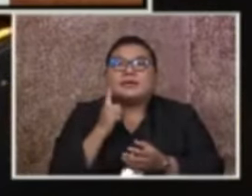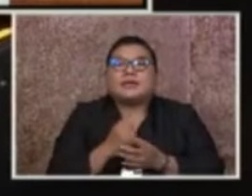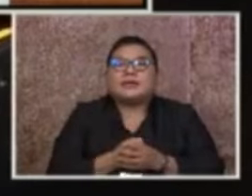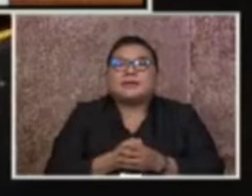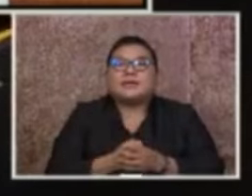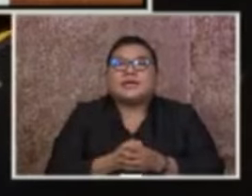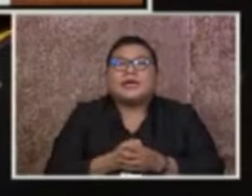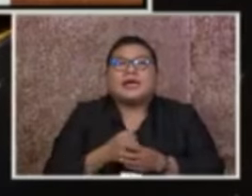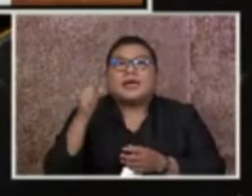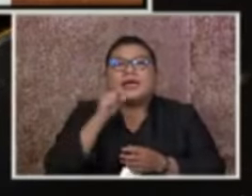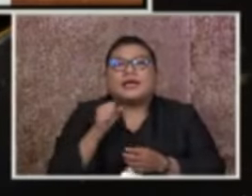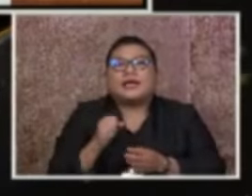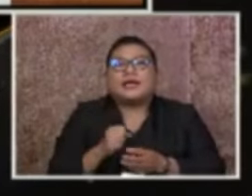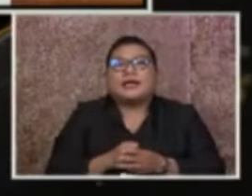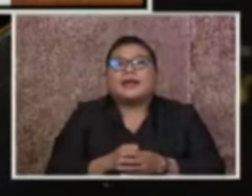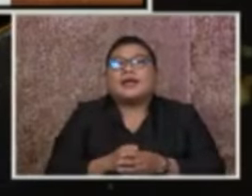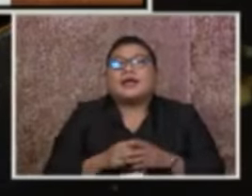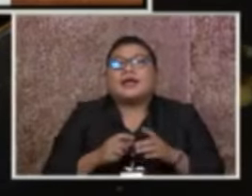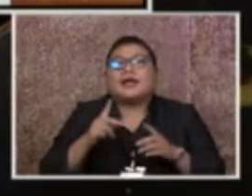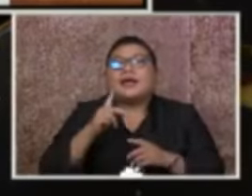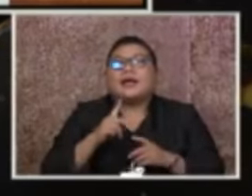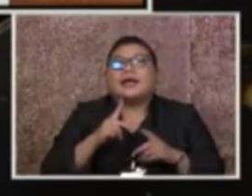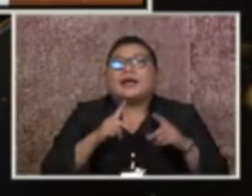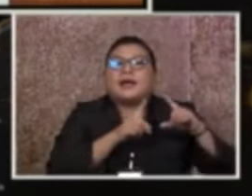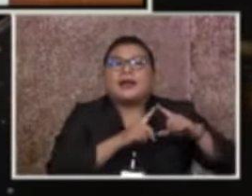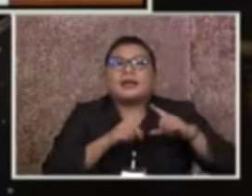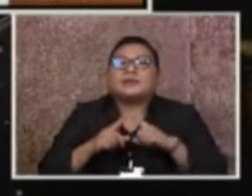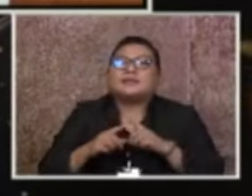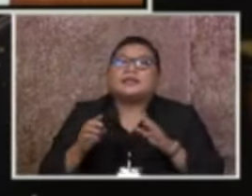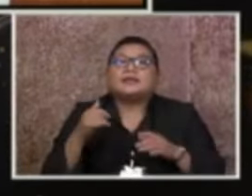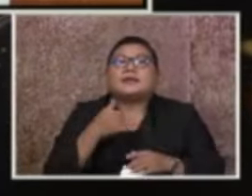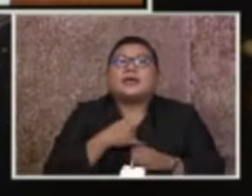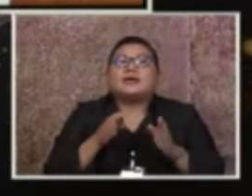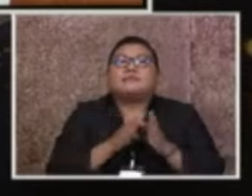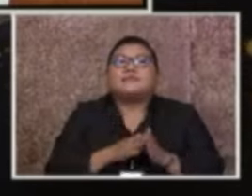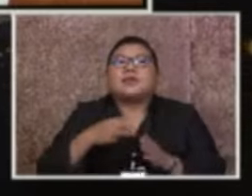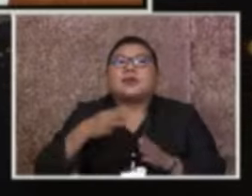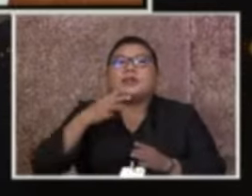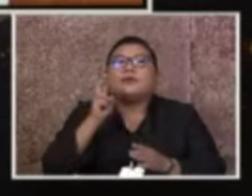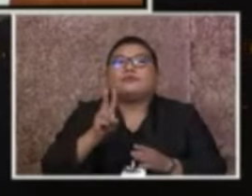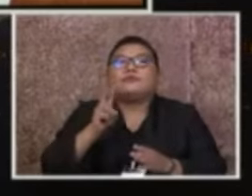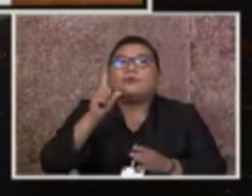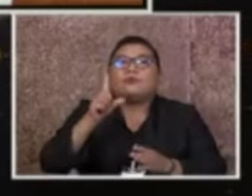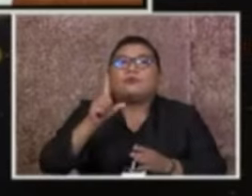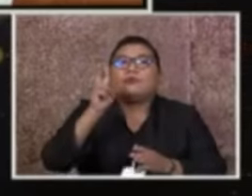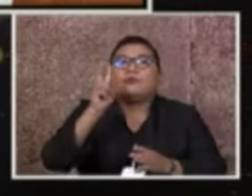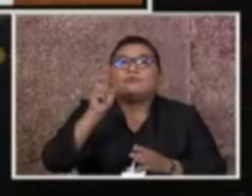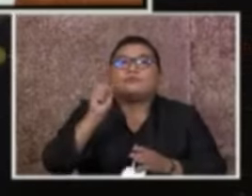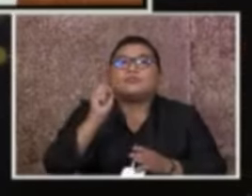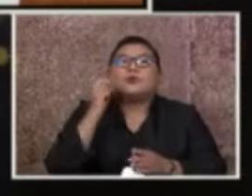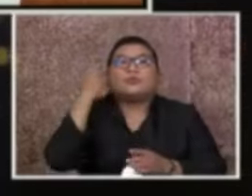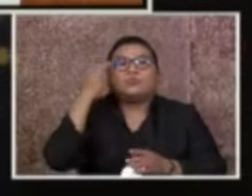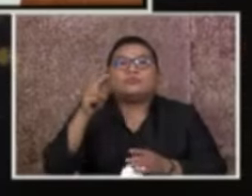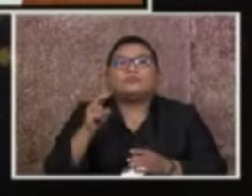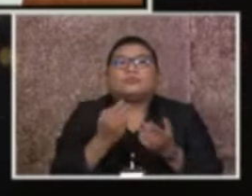simbolis saya Karang asam saya berevolusi dan berjihad untuk masyarakat maju ke depan